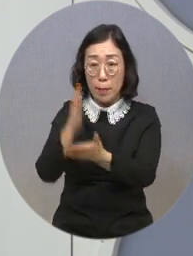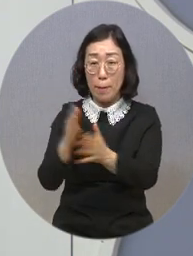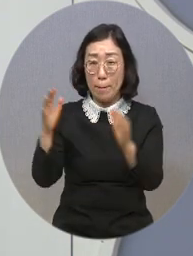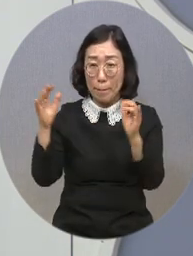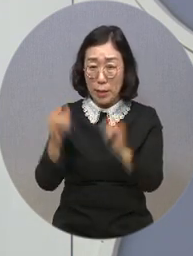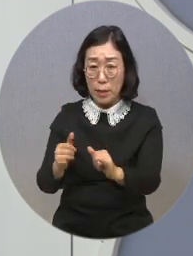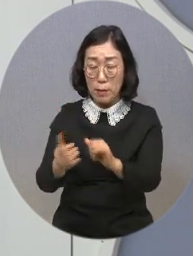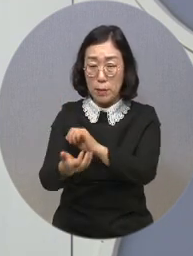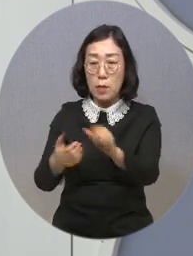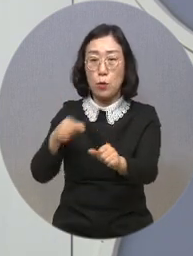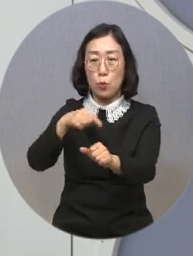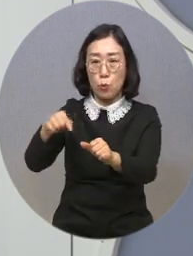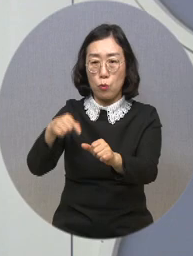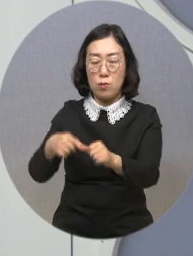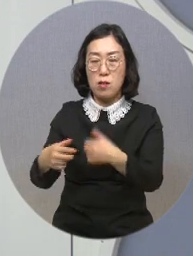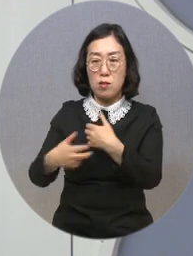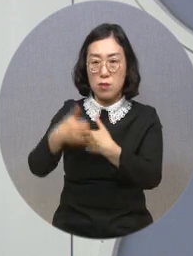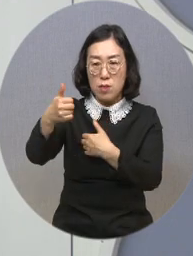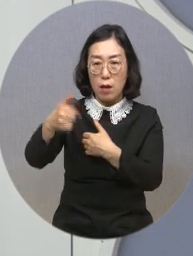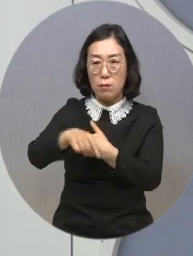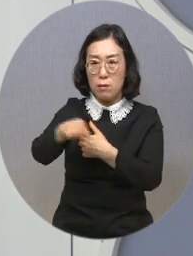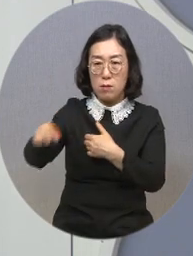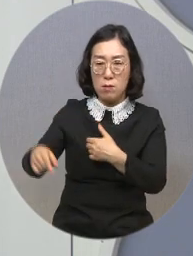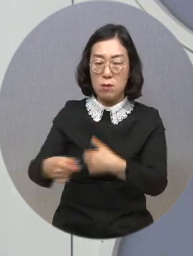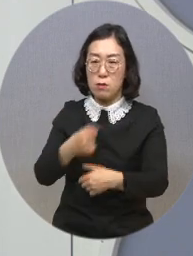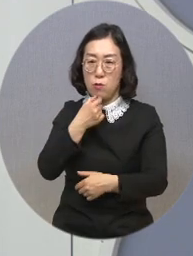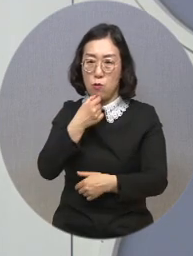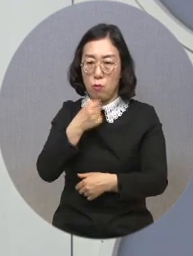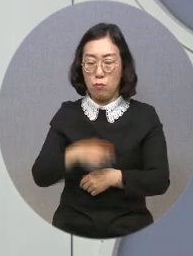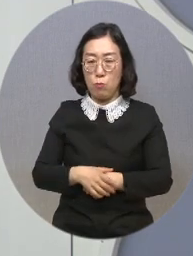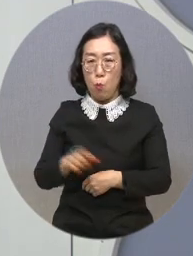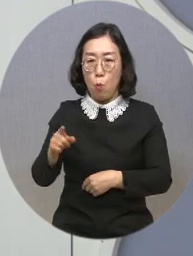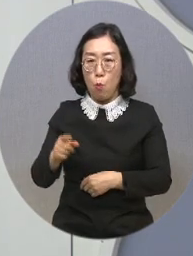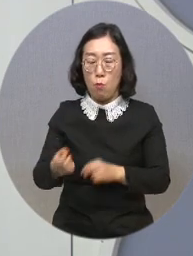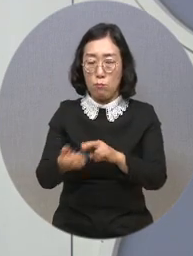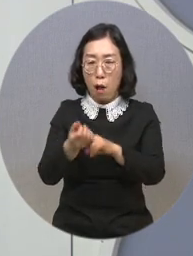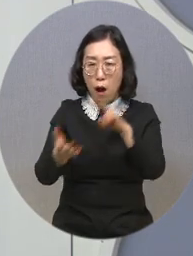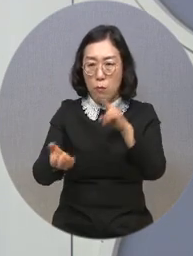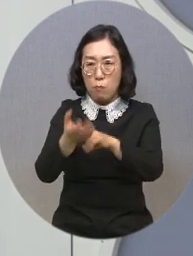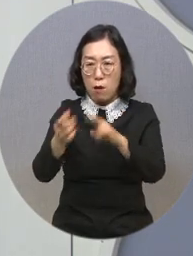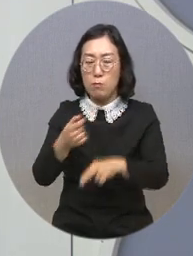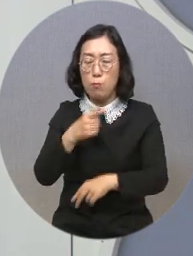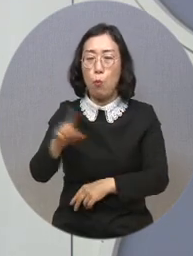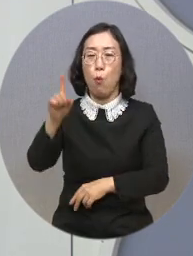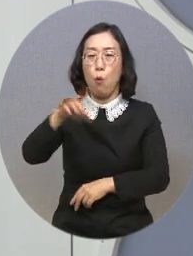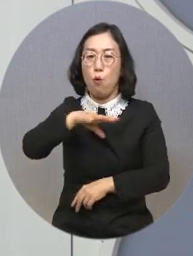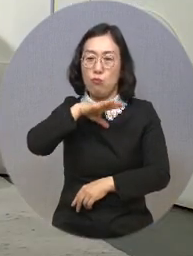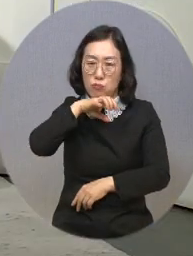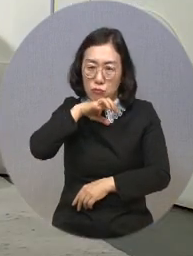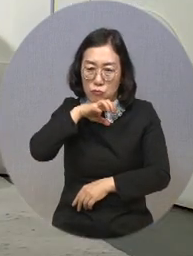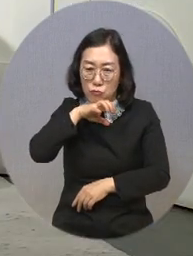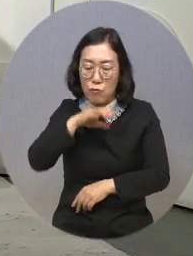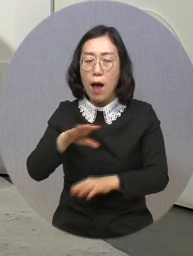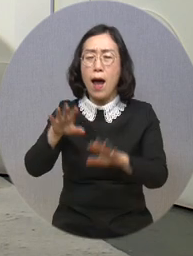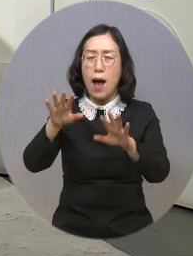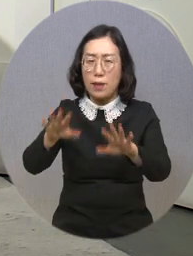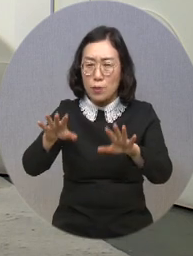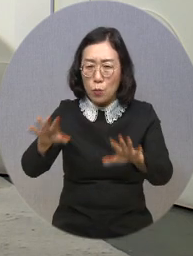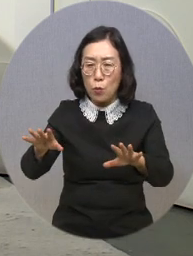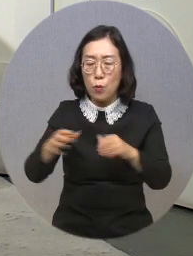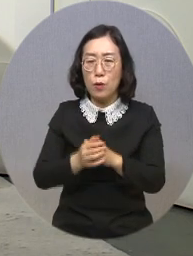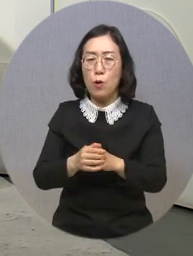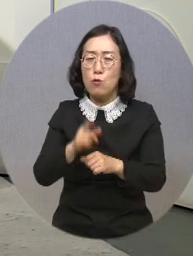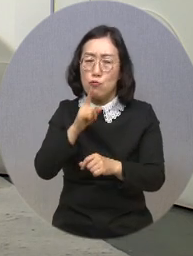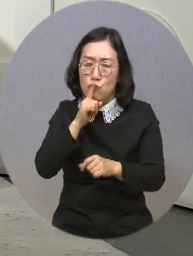게 맞지 않느냐 그랬더니 의사들이 다 반대하는 거예요. 환자 사고 다 드러나면 안 된다. 그래서 그게 아니고 이렇게 숨길